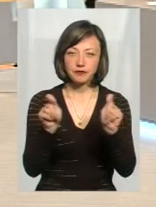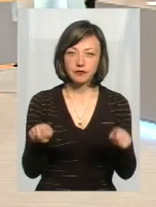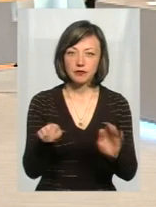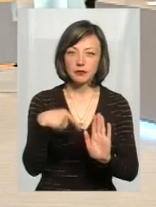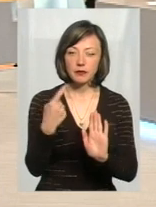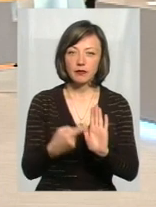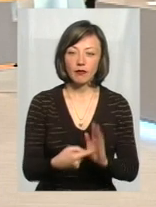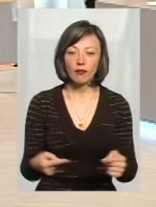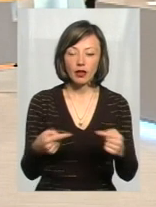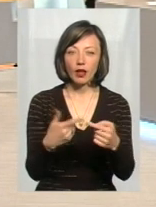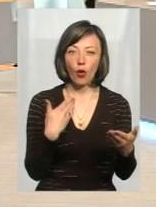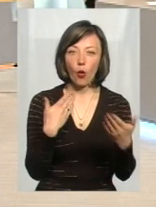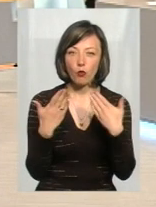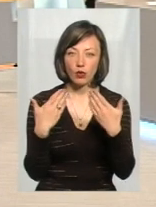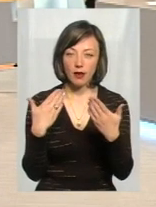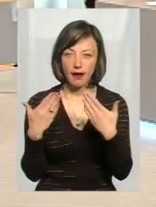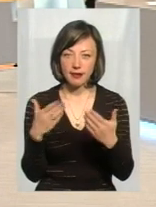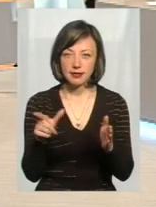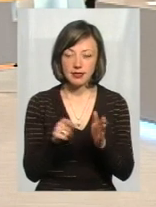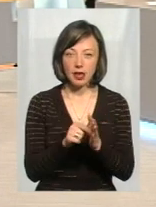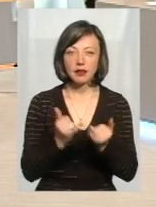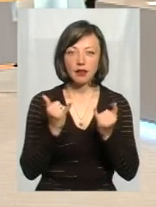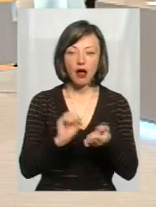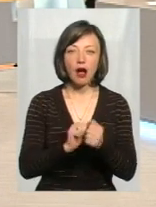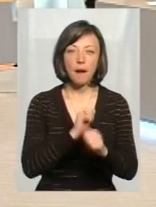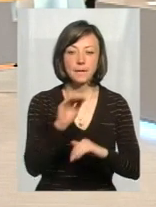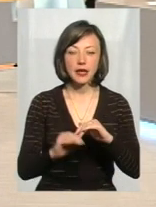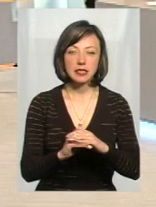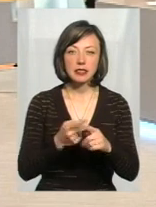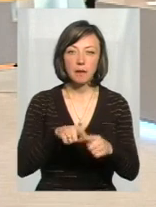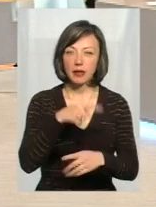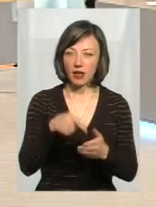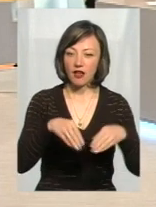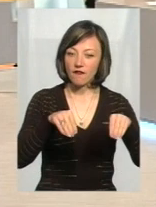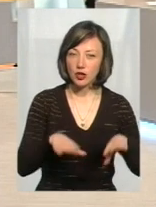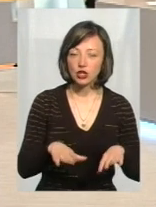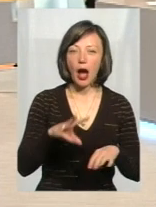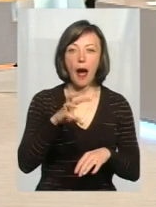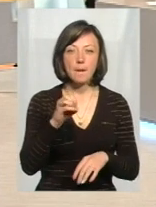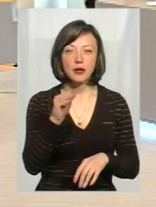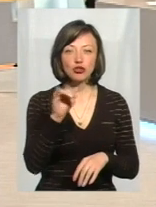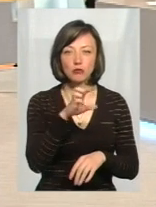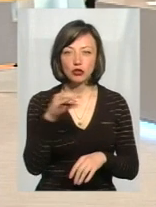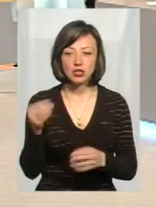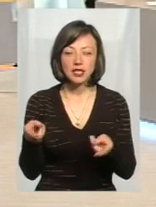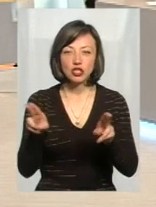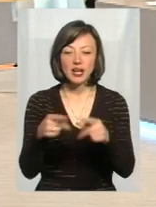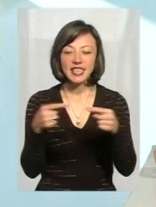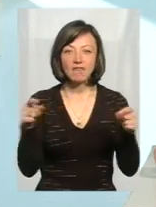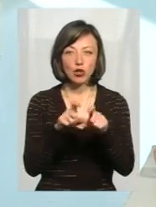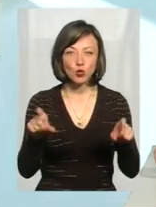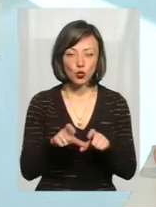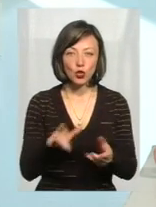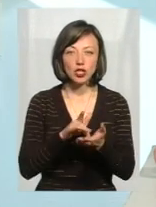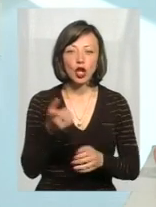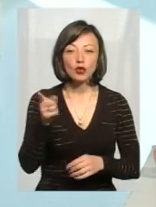питання саме комунікацій. Для Кам'янця це питання вирішене, для нас, для Меджибожа, інфраструктури туристичної.